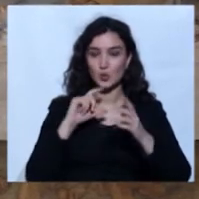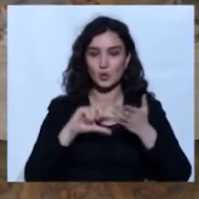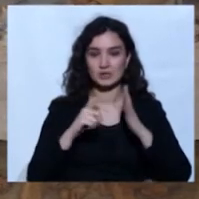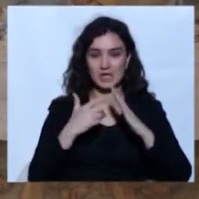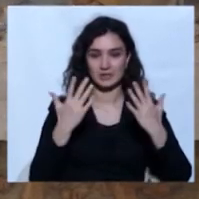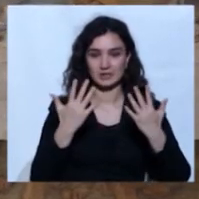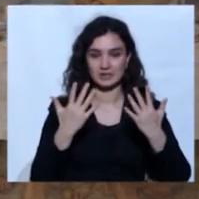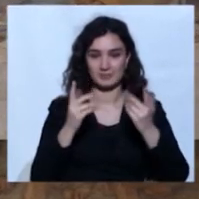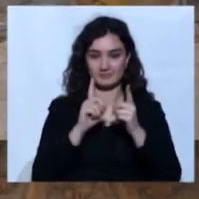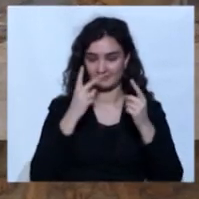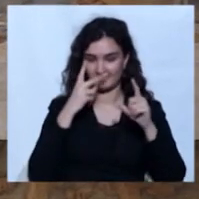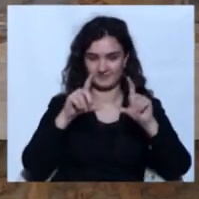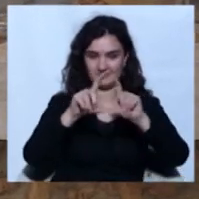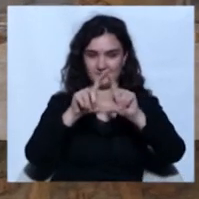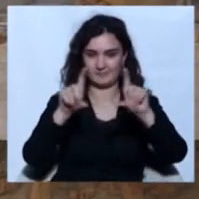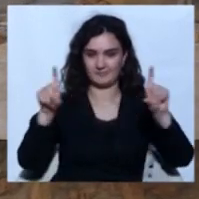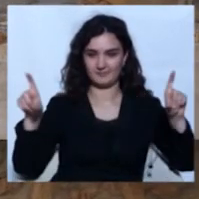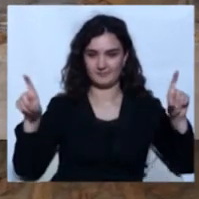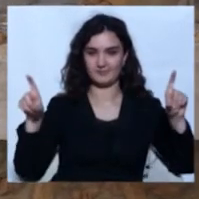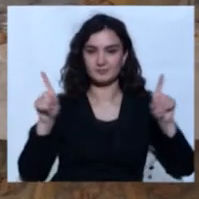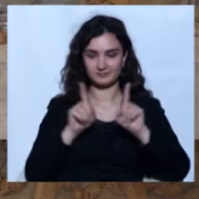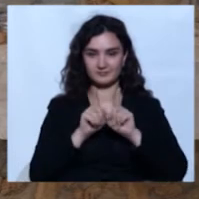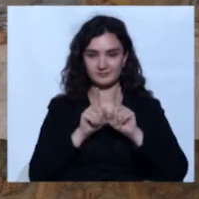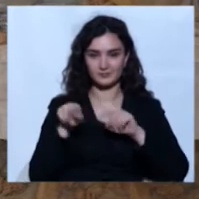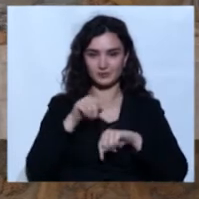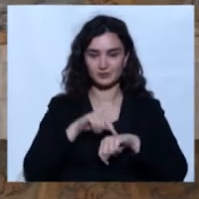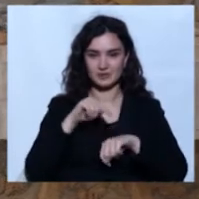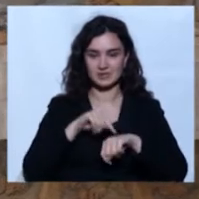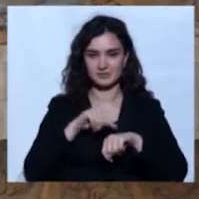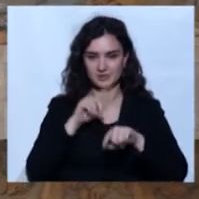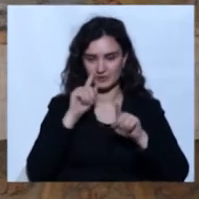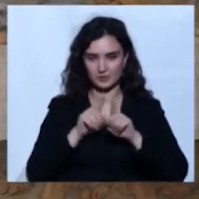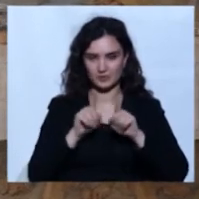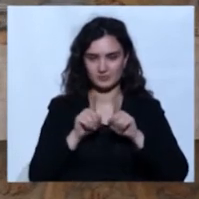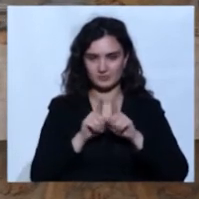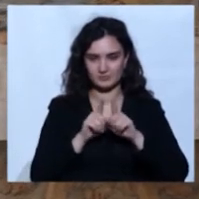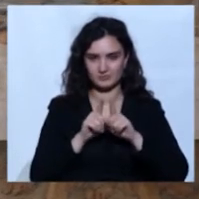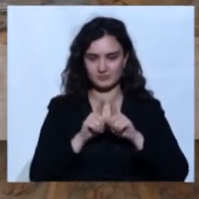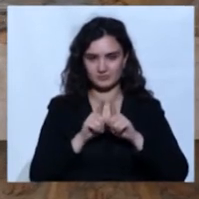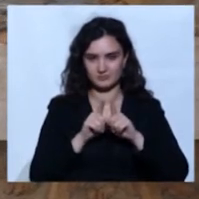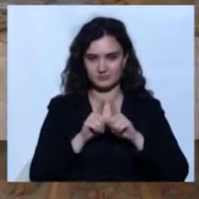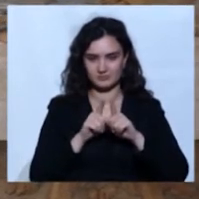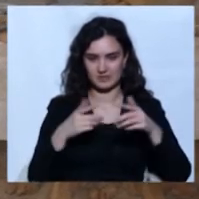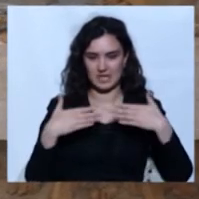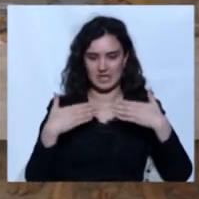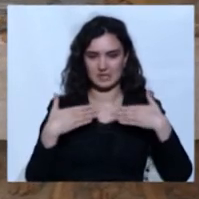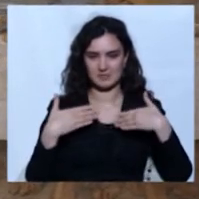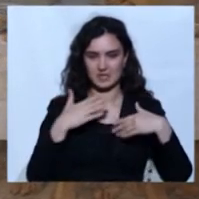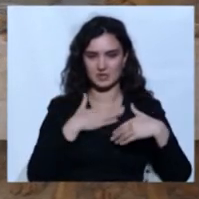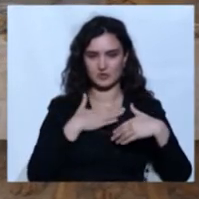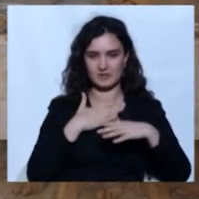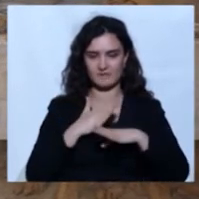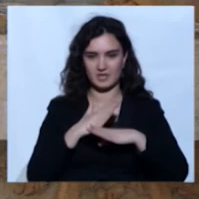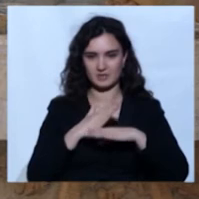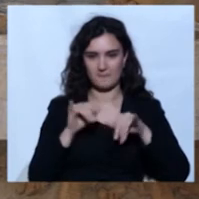აი ასე იხსნება მნახველისაკენ. და ისეთი შეგრძნებაა, თითქოს აქეთ ამ მხარეს ჩვენ